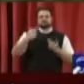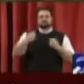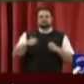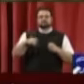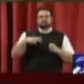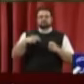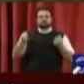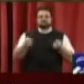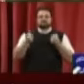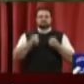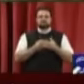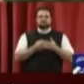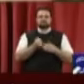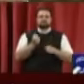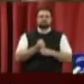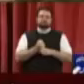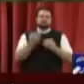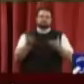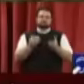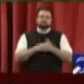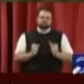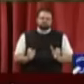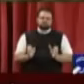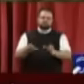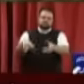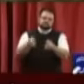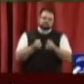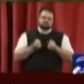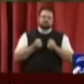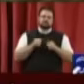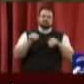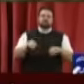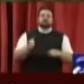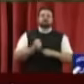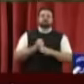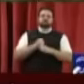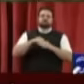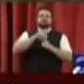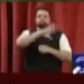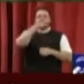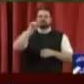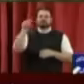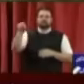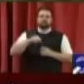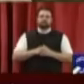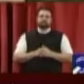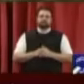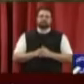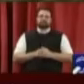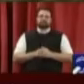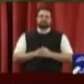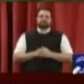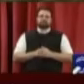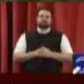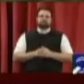realizezi ceva, greu, trebuie să împingi, trebuie să tragi, trebuie să... Așa să creezi în... Din univers să aduci, ca să nu spune din potențial cu ani. Domnule,